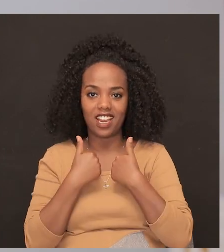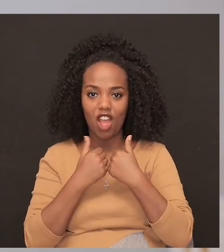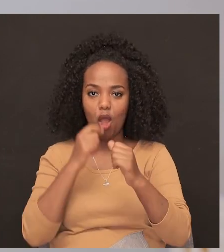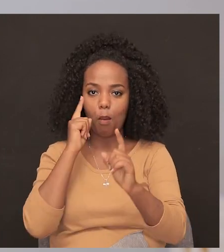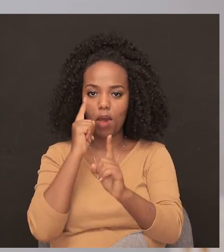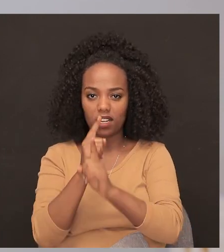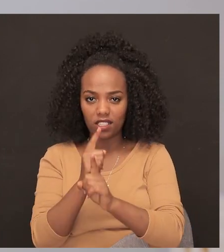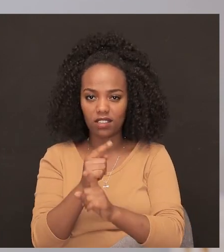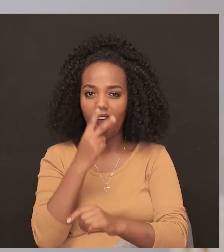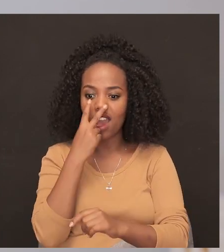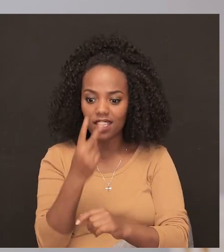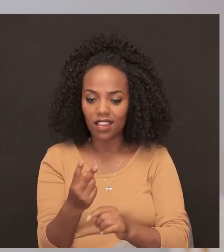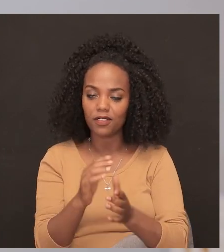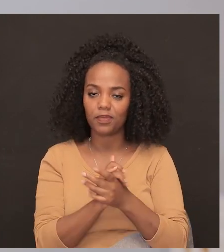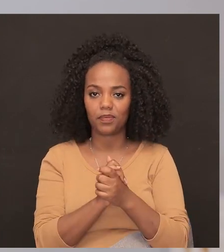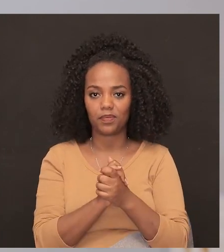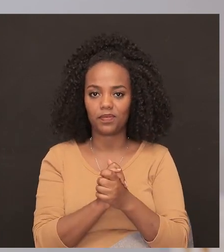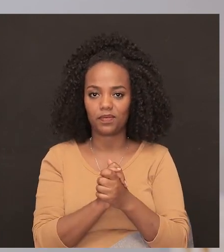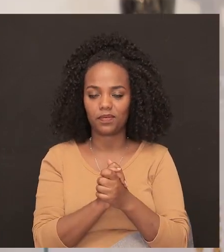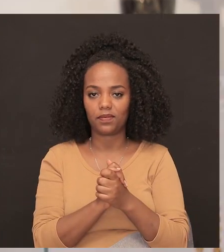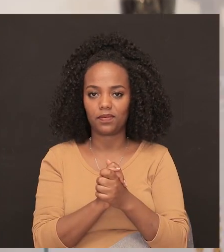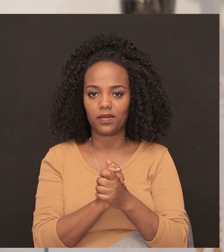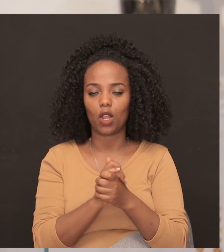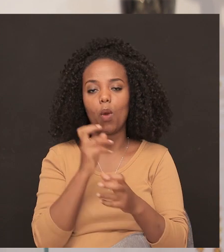እንዳለ በእርግጥ አየን። ወገኖቼ